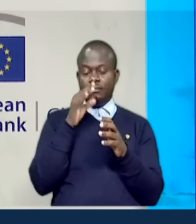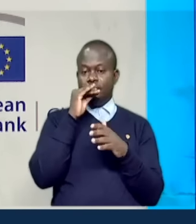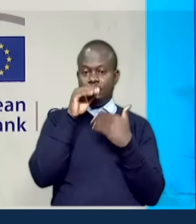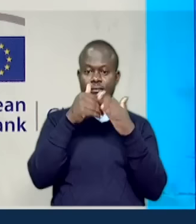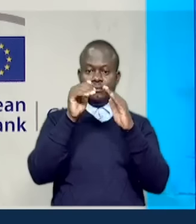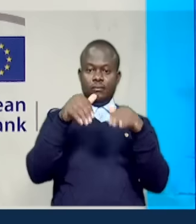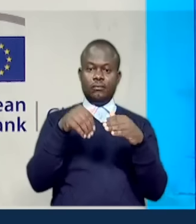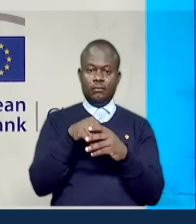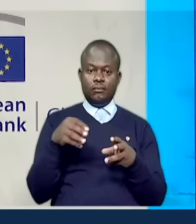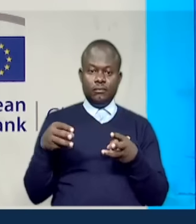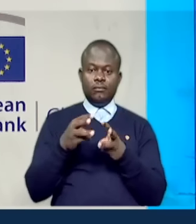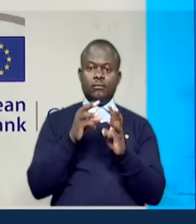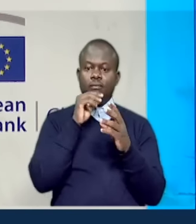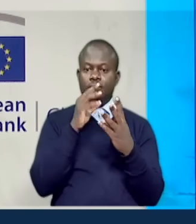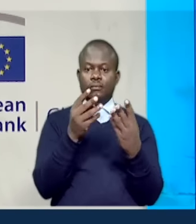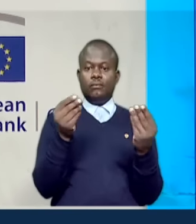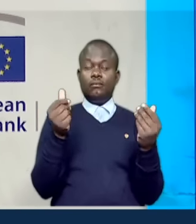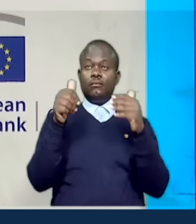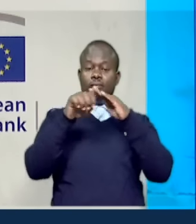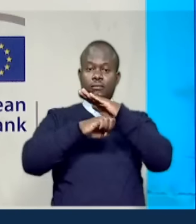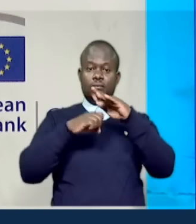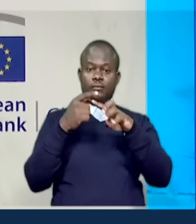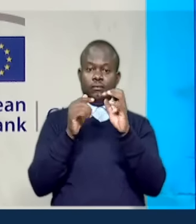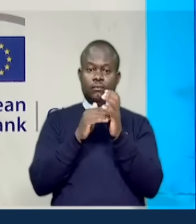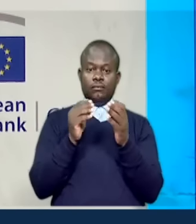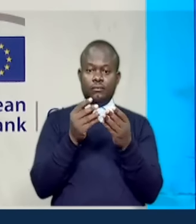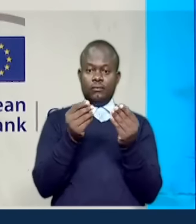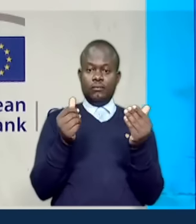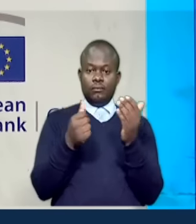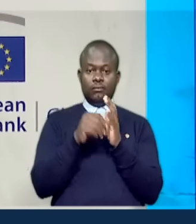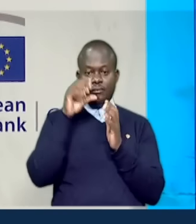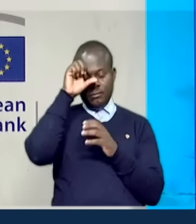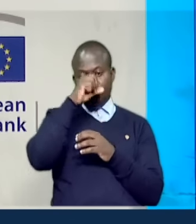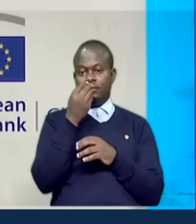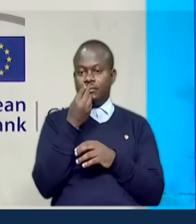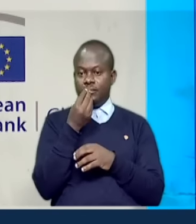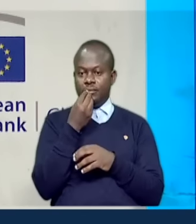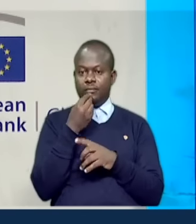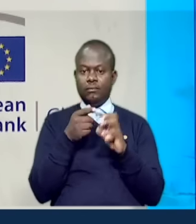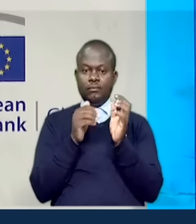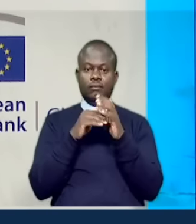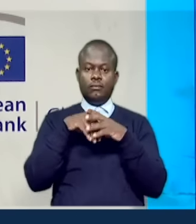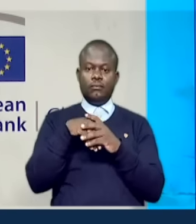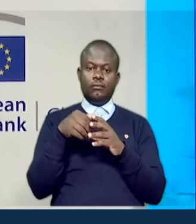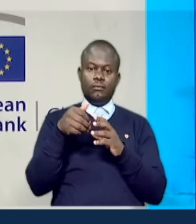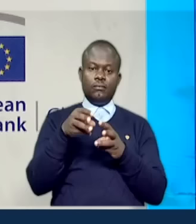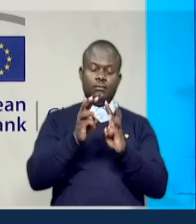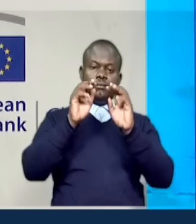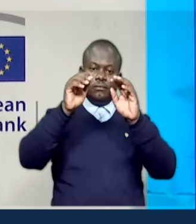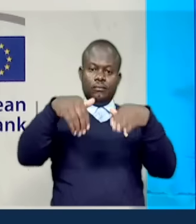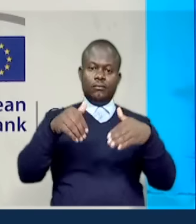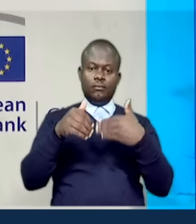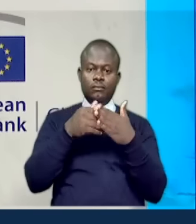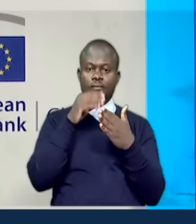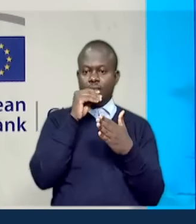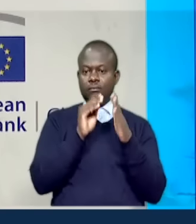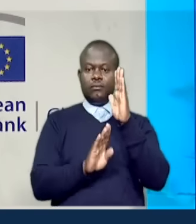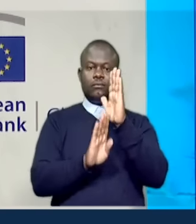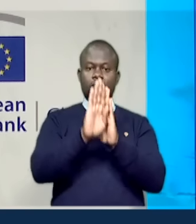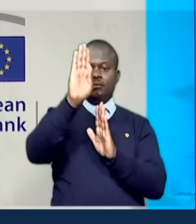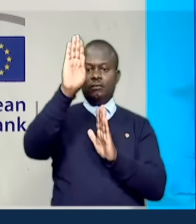ubukorwa mu buryo butangiza ibidukikije kandi bukemura ikibazo cy'ibura ry'ibiribwa ndetse n'ubwo buhinzi tuvuga bukanateza